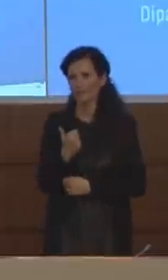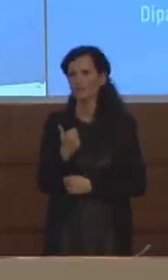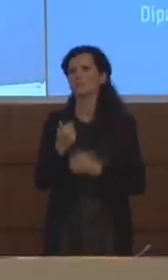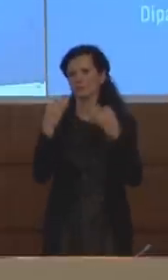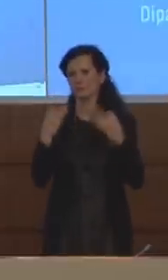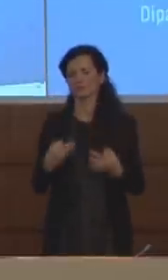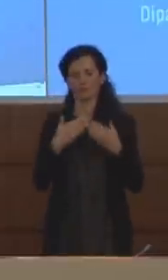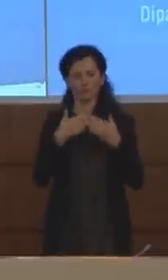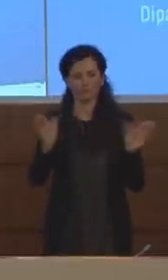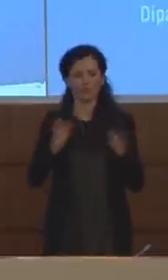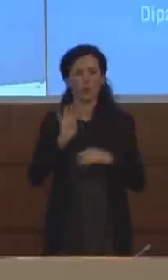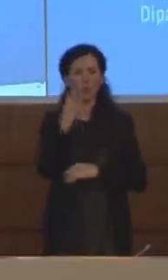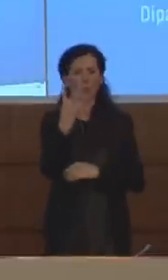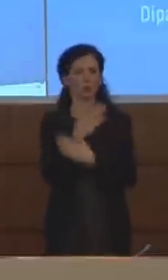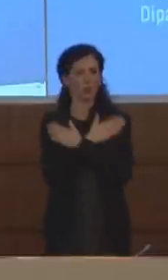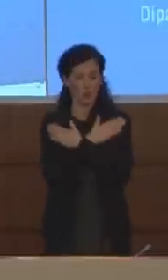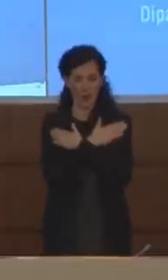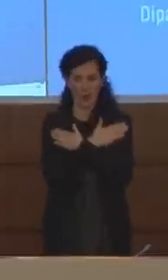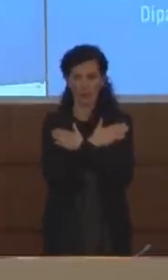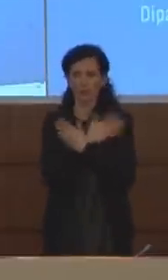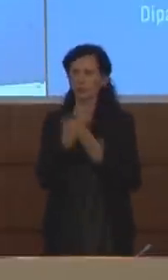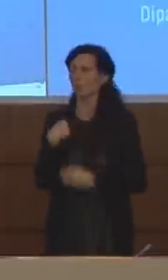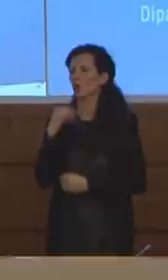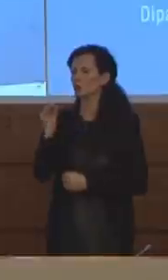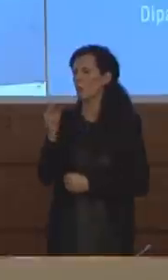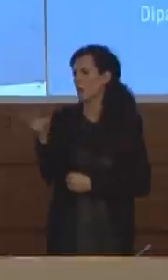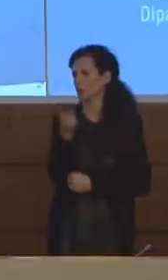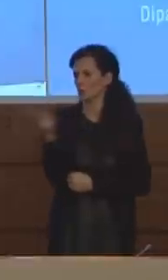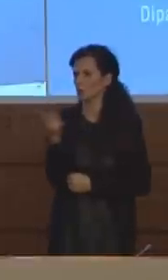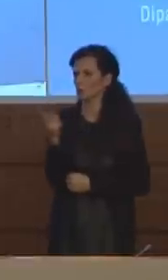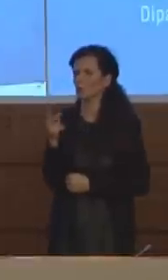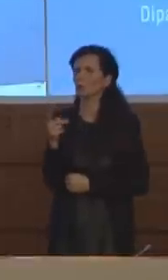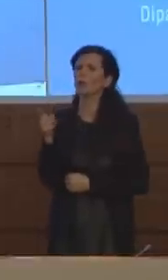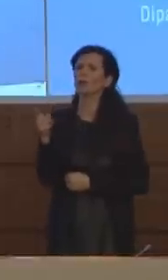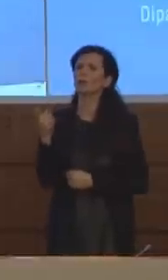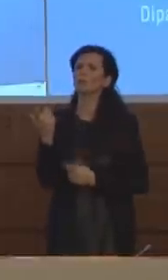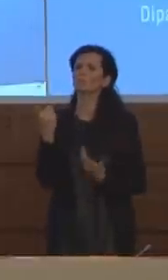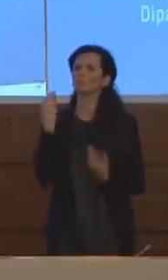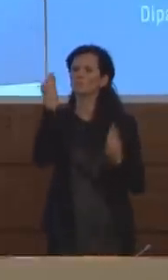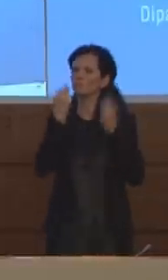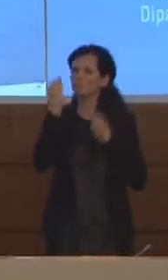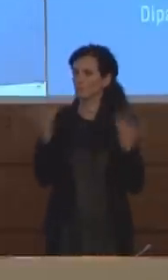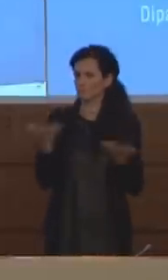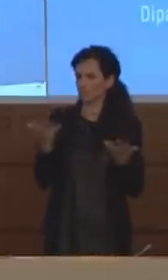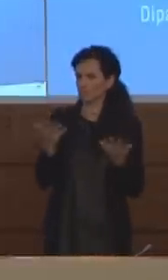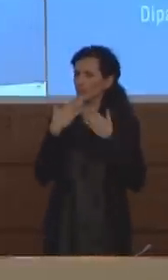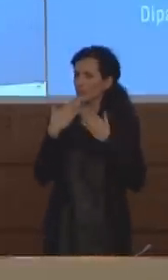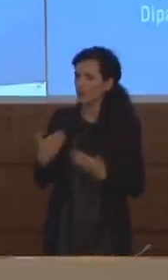dopo il 4 maggio vi chiedo domanda aperta ad entrambi qual è la vostra posizione grazie